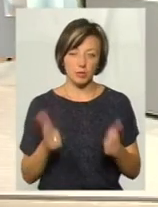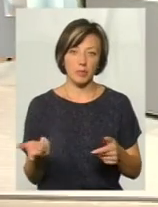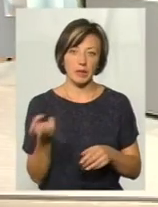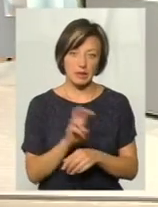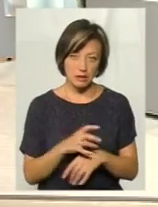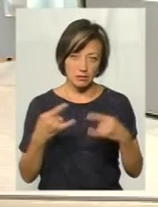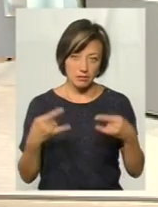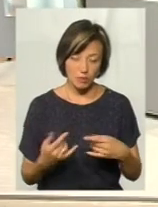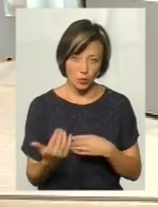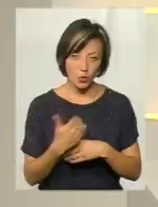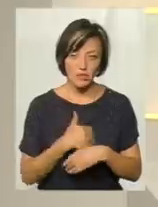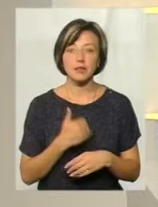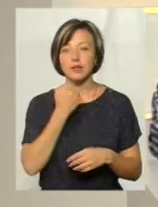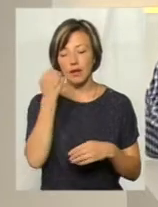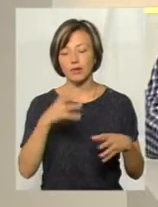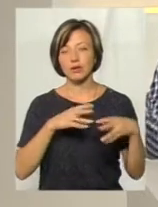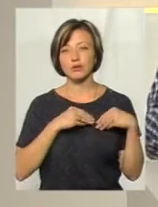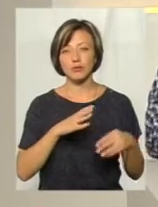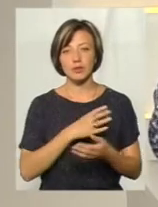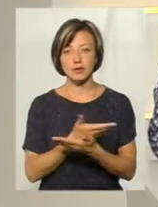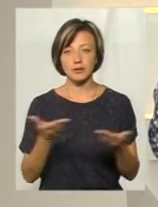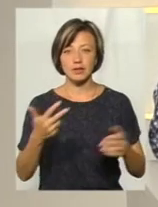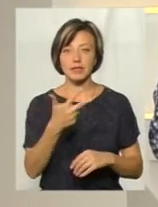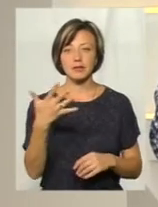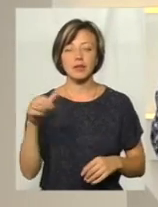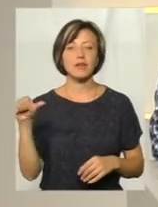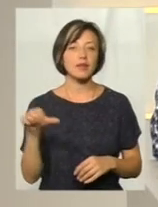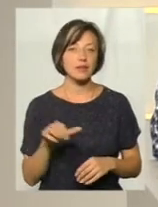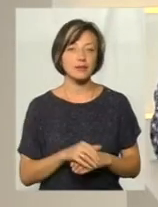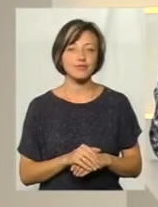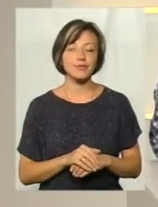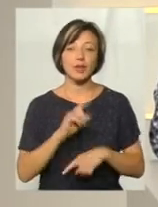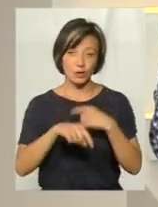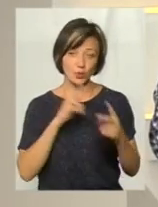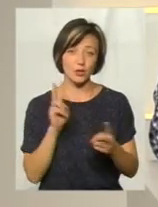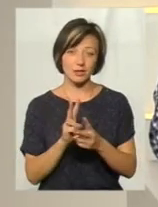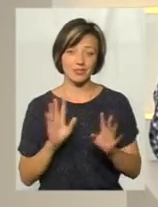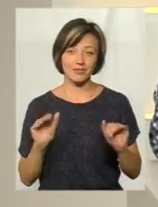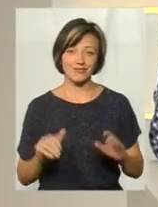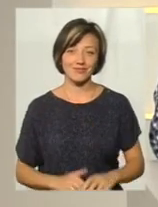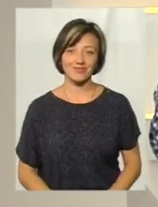пропозицію, прийшли на гості. Дякую всім, хто нас дивився ці 35 хвилин. До зустрічі!